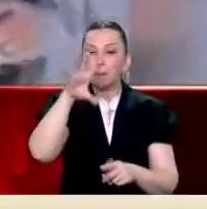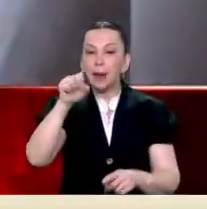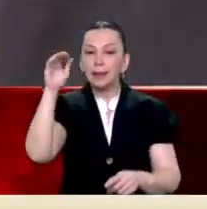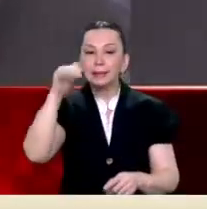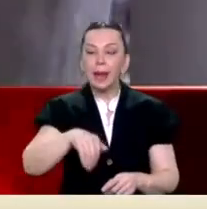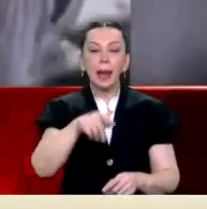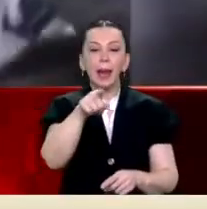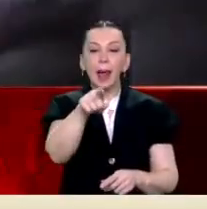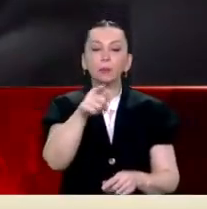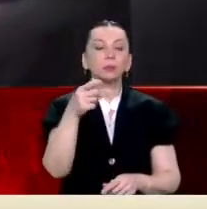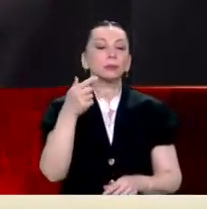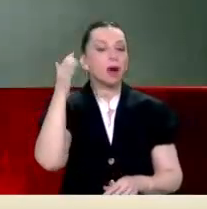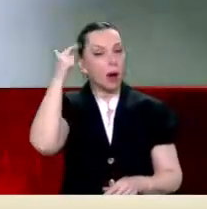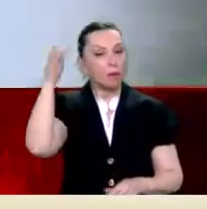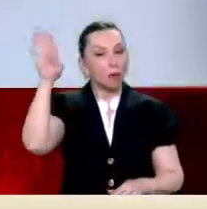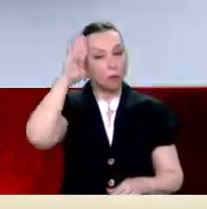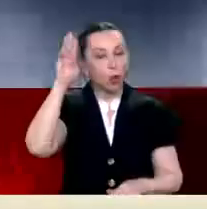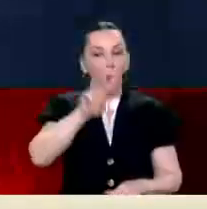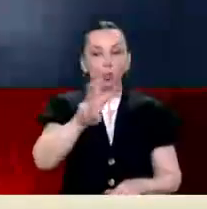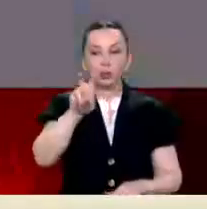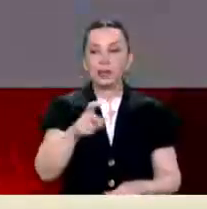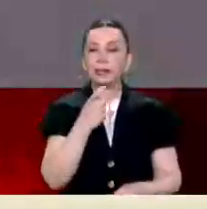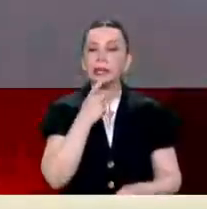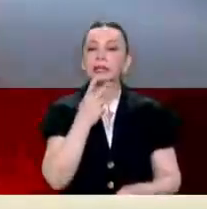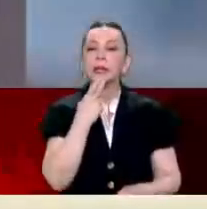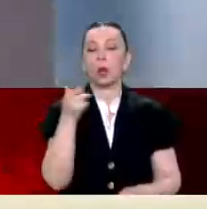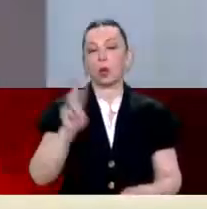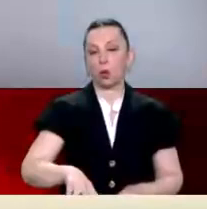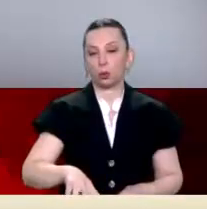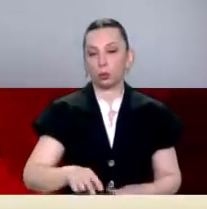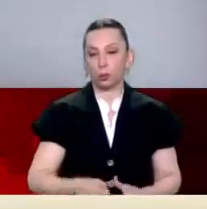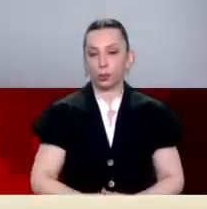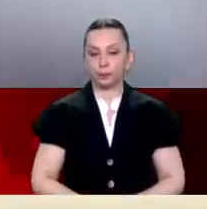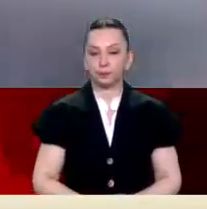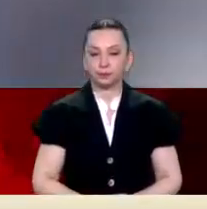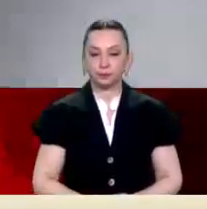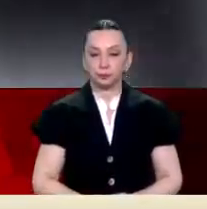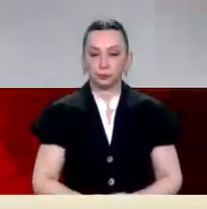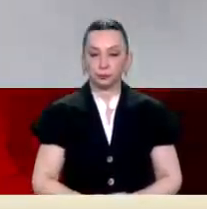Uzunay'ın kafasına düşmüş. 38 yaşındaki kadın hayatını kaybetmişti.